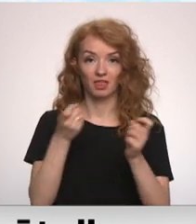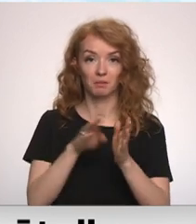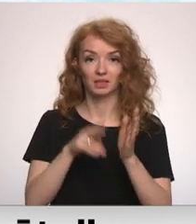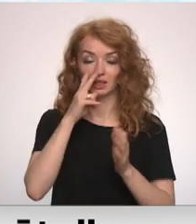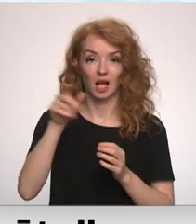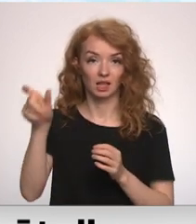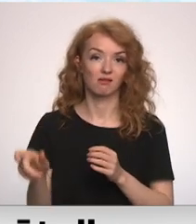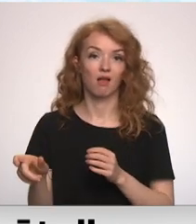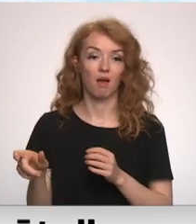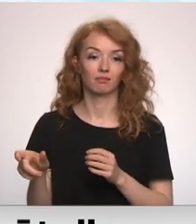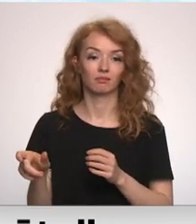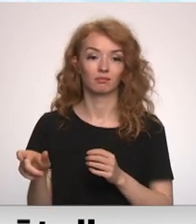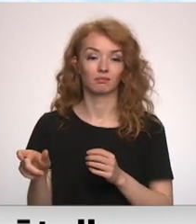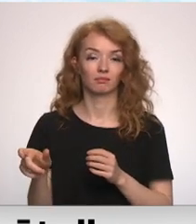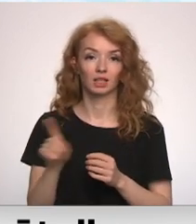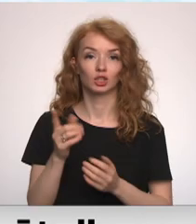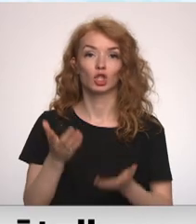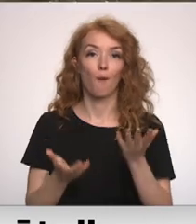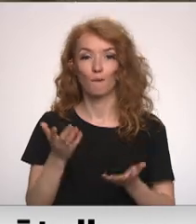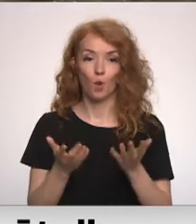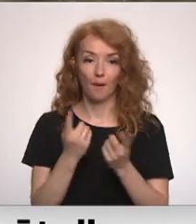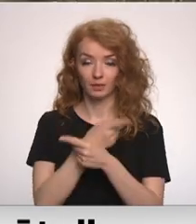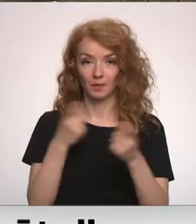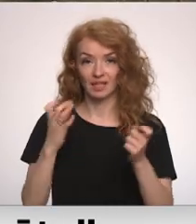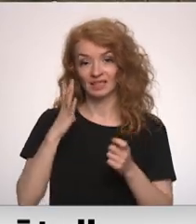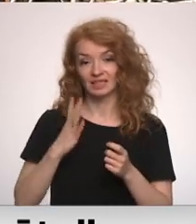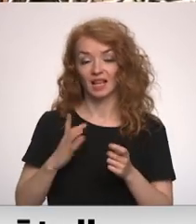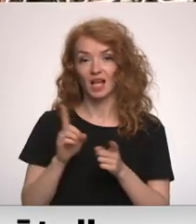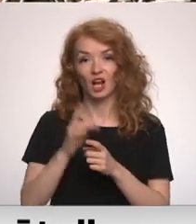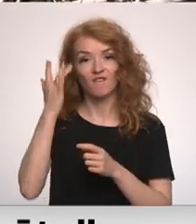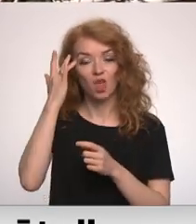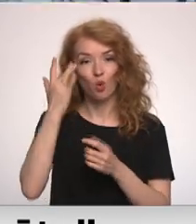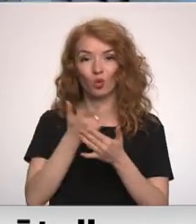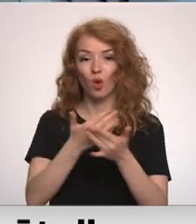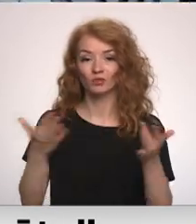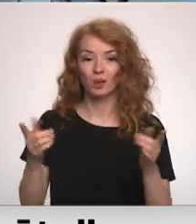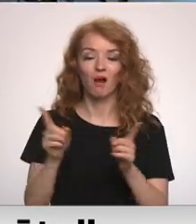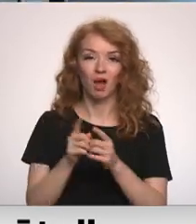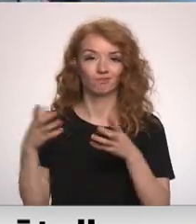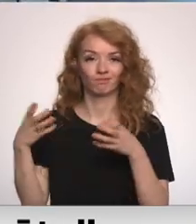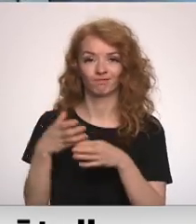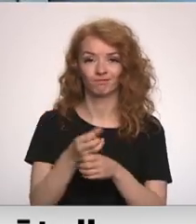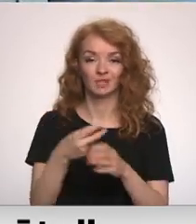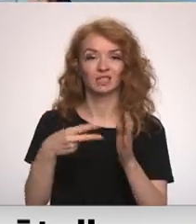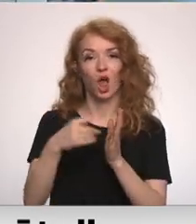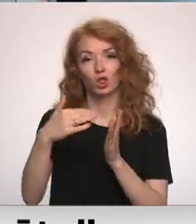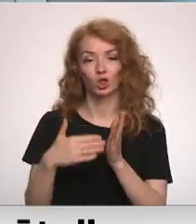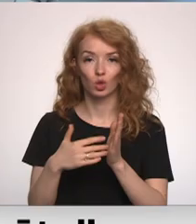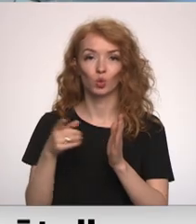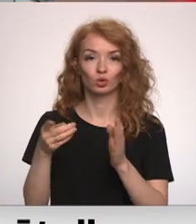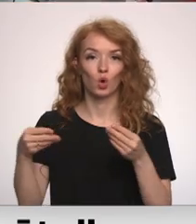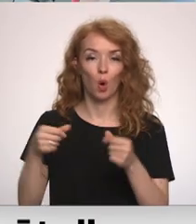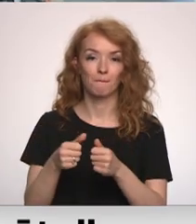skatītāja ir visai apšaubāms mēdīs. Cietīs viedokļu daudzveidību un noplicināsies arī saturs komerckanālos,